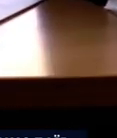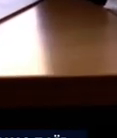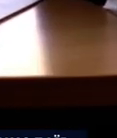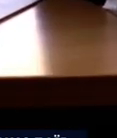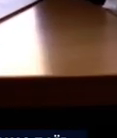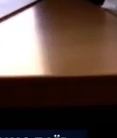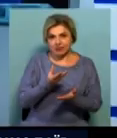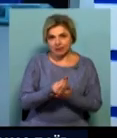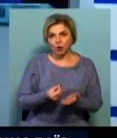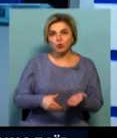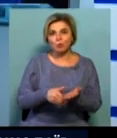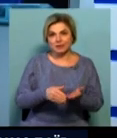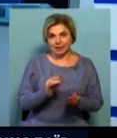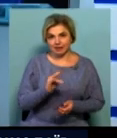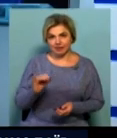субсидій.